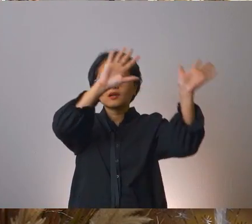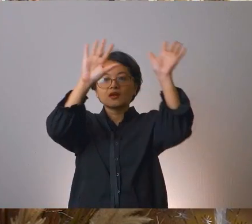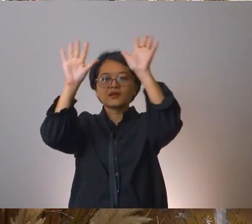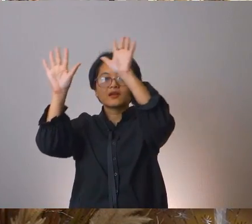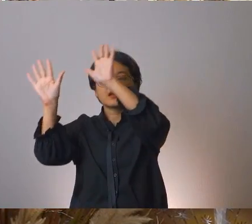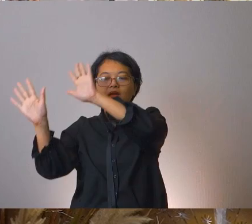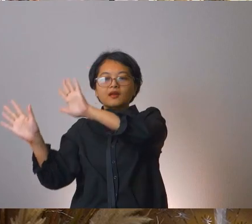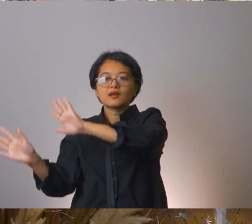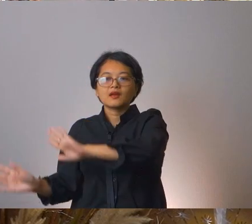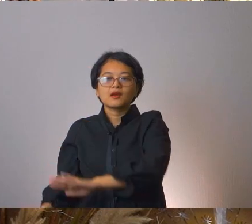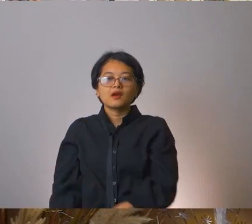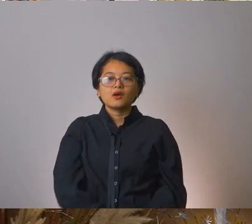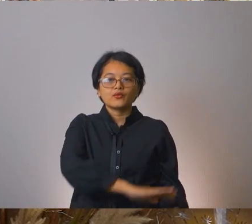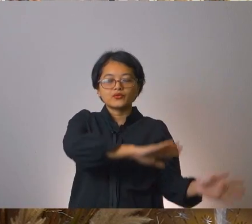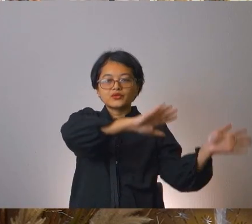Hosiana,